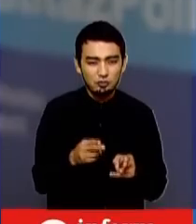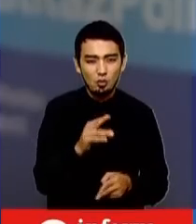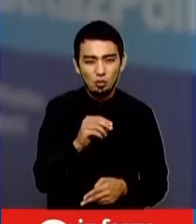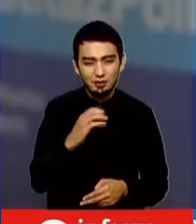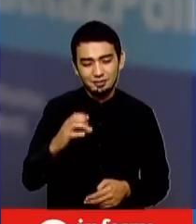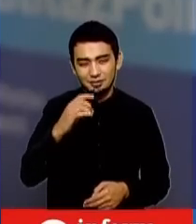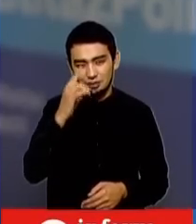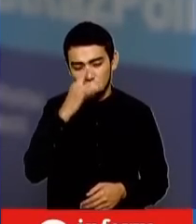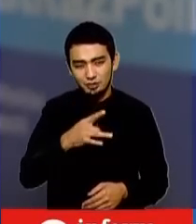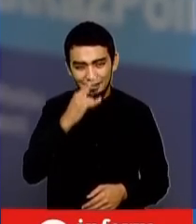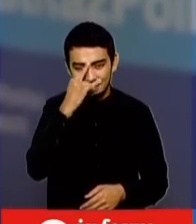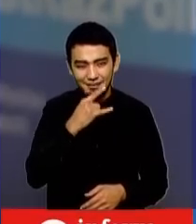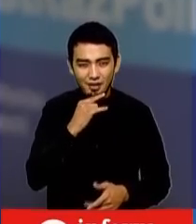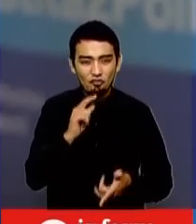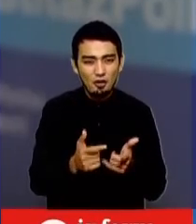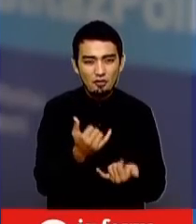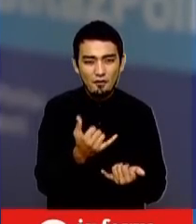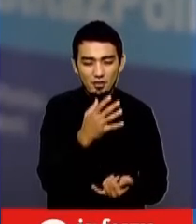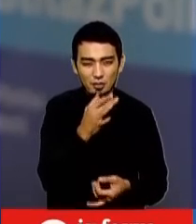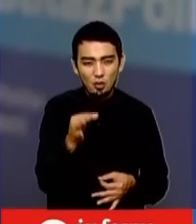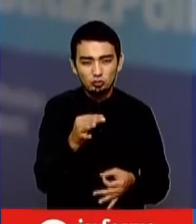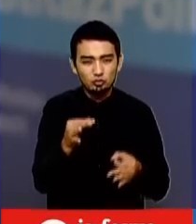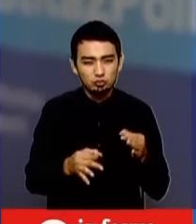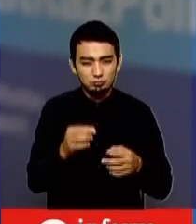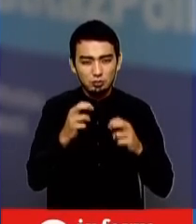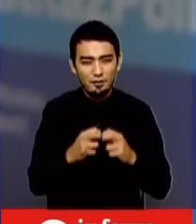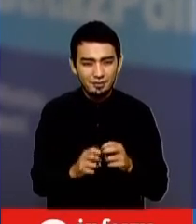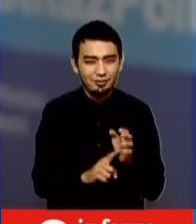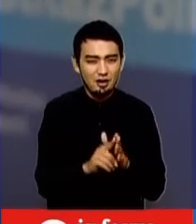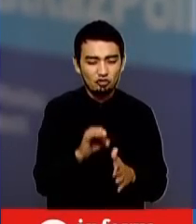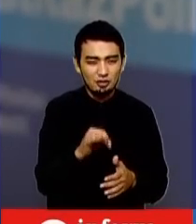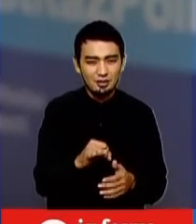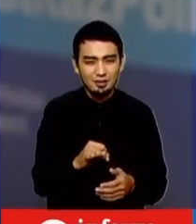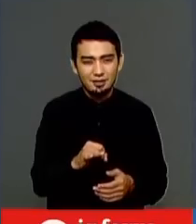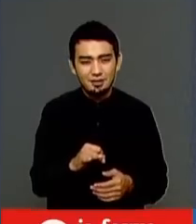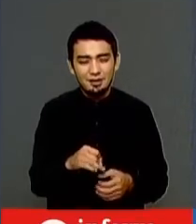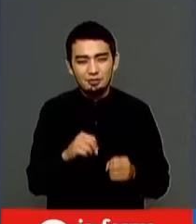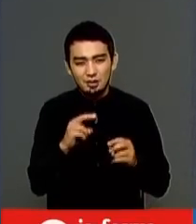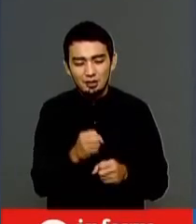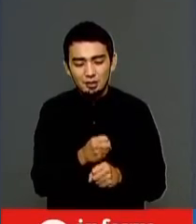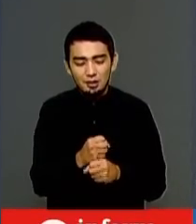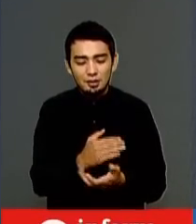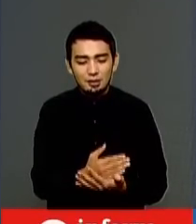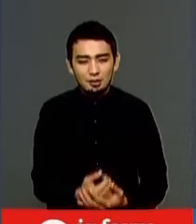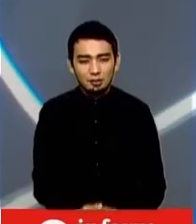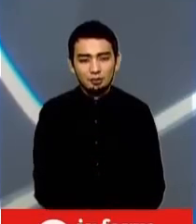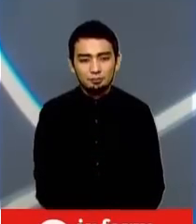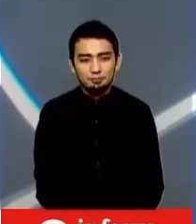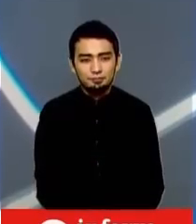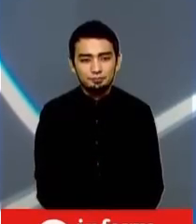Республики Казахстан. В настоящее время назначены судебные экспертизы, проводятся следственно-оперативные мероприятия.